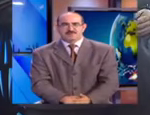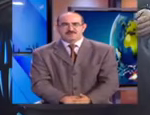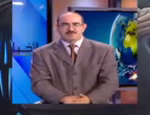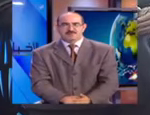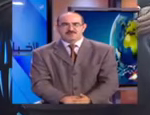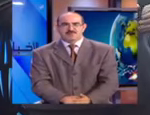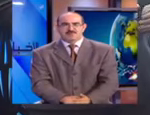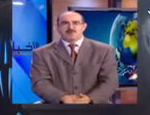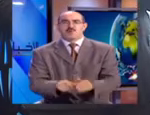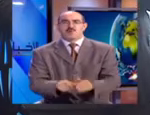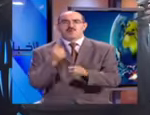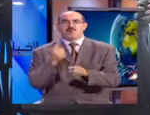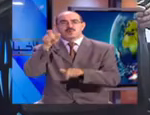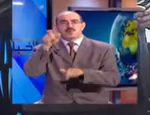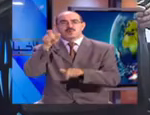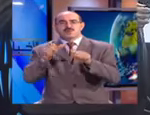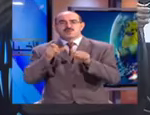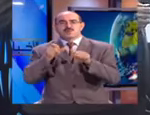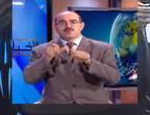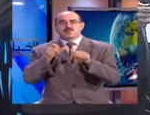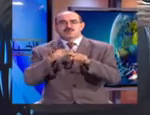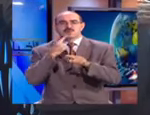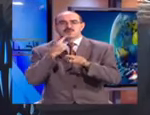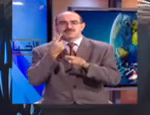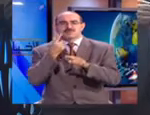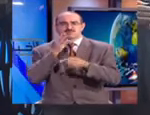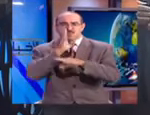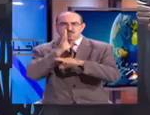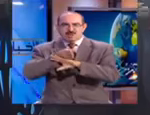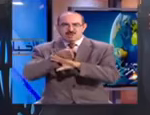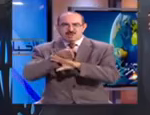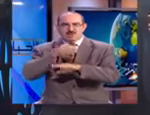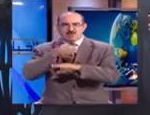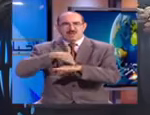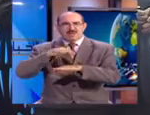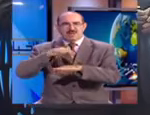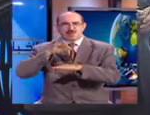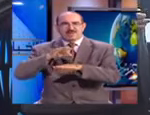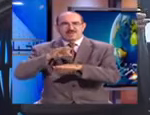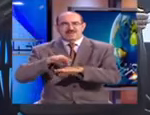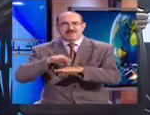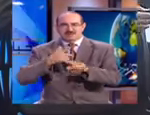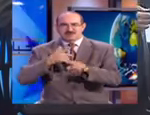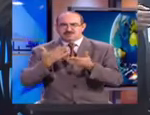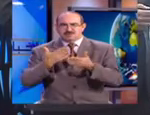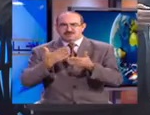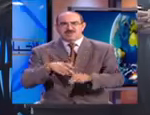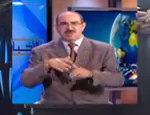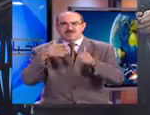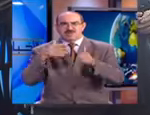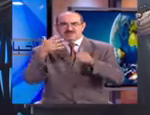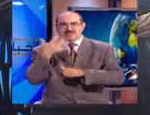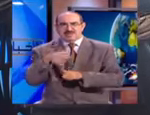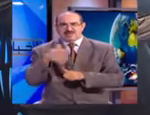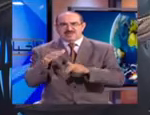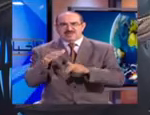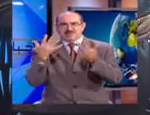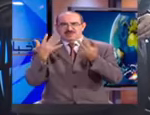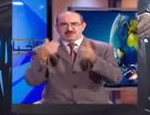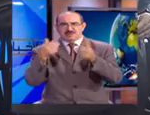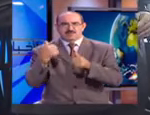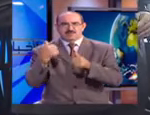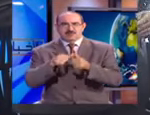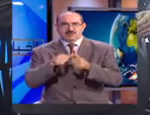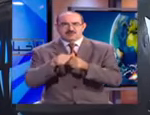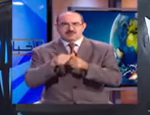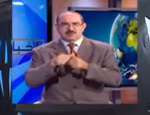الله. أما فيما يخص الحالات التي خضعت للاستشفاء خلال 24 ساعة الماضية عددهم 518 مريض.